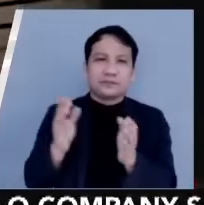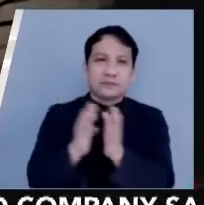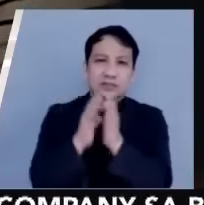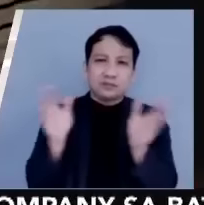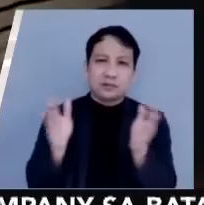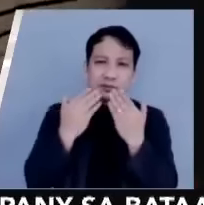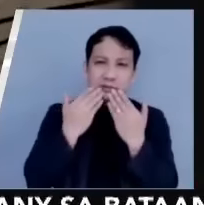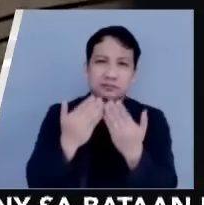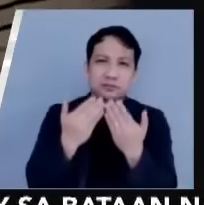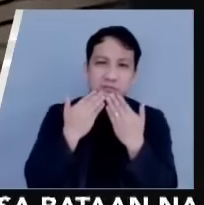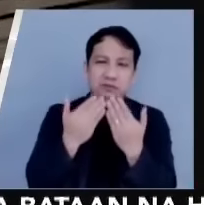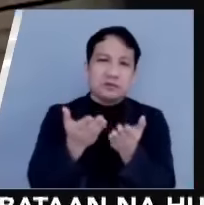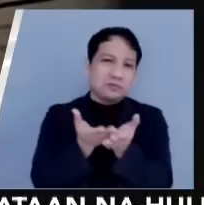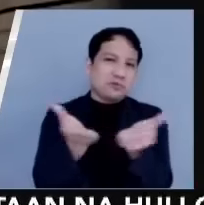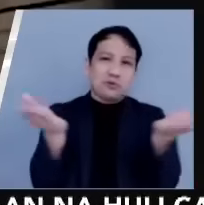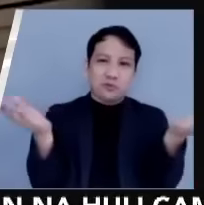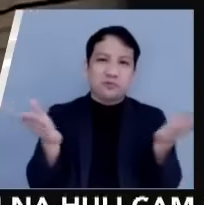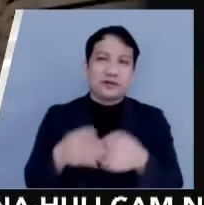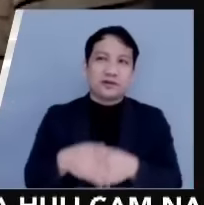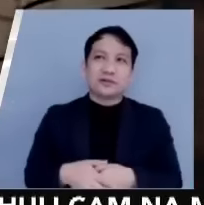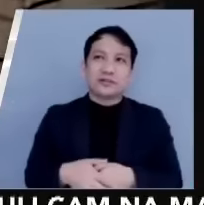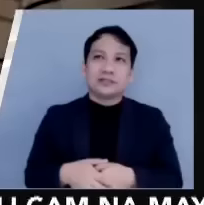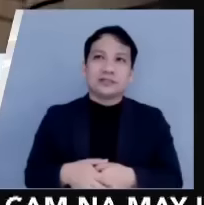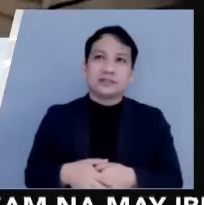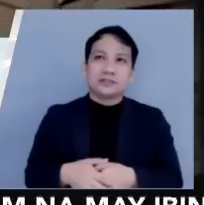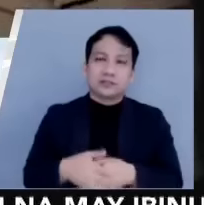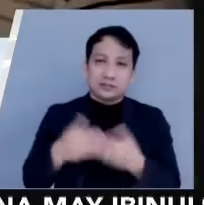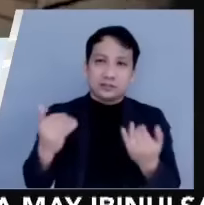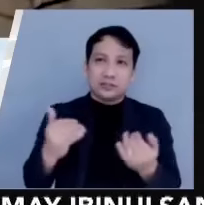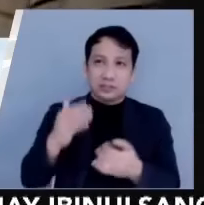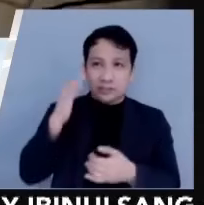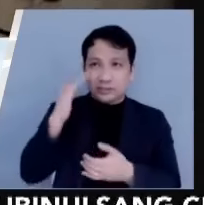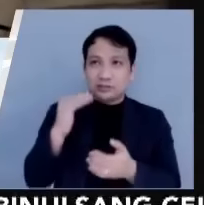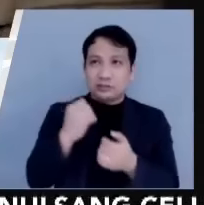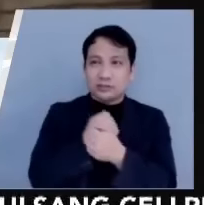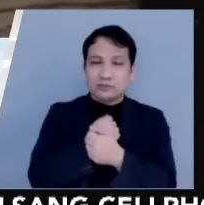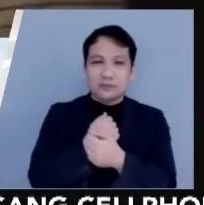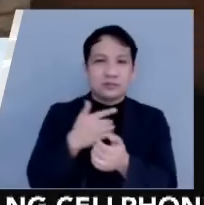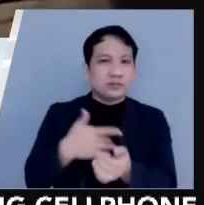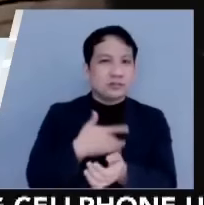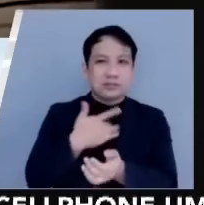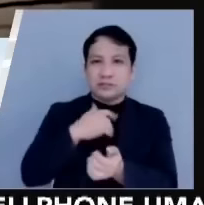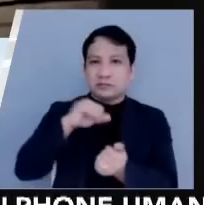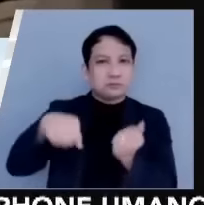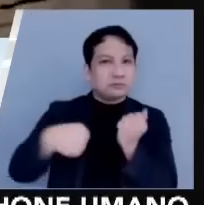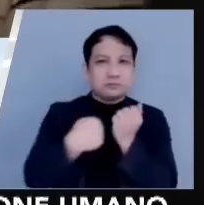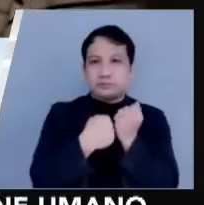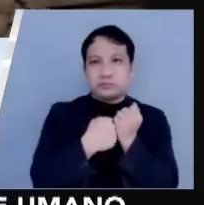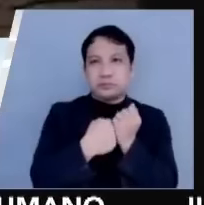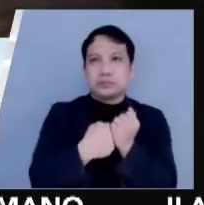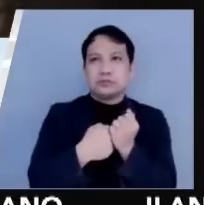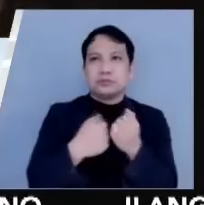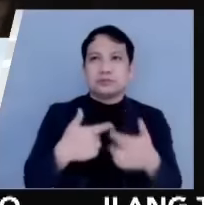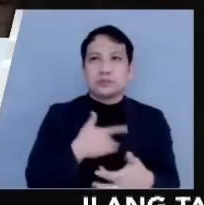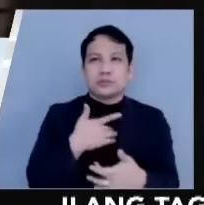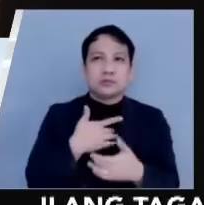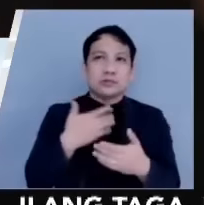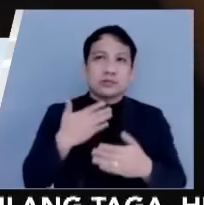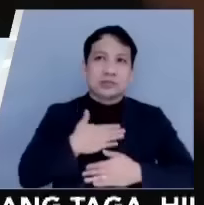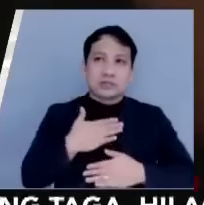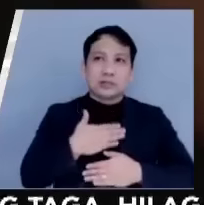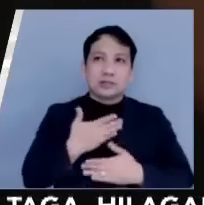everyone na nagpapa-black screening po for Hello Love Again. We feel the support, we feel the love, and we're just very happy. Yes, it's